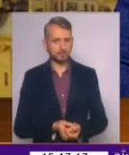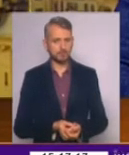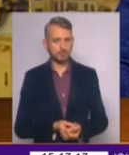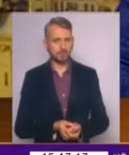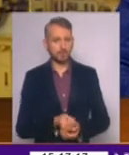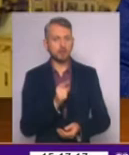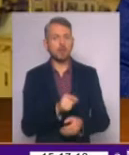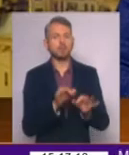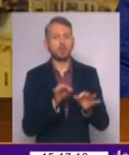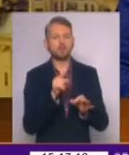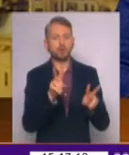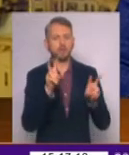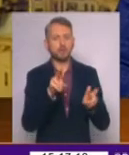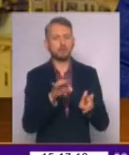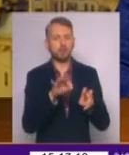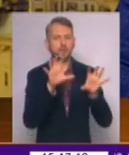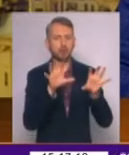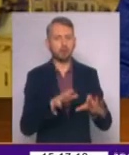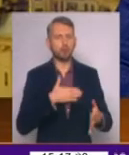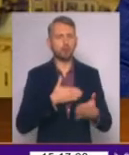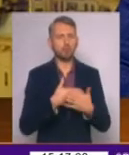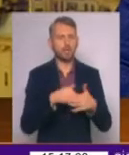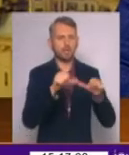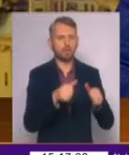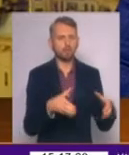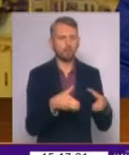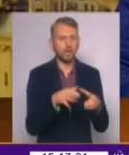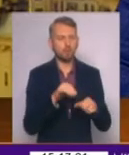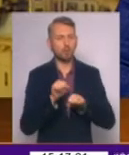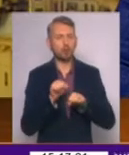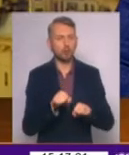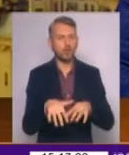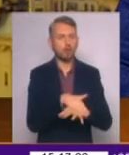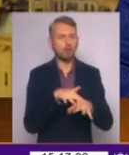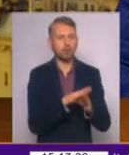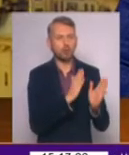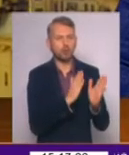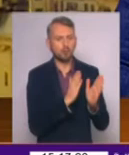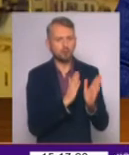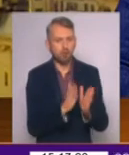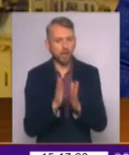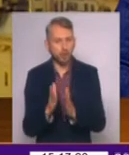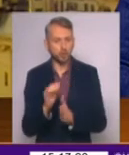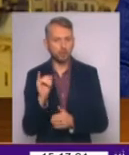Там, до речі, вона називається по закону громадські формування по охороні громадського порядку та